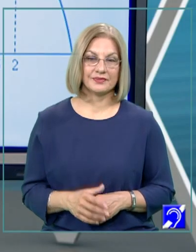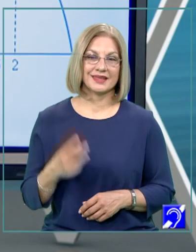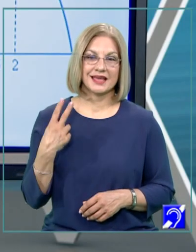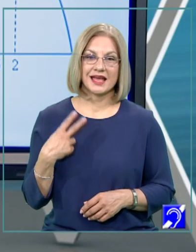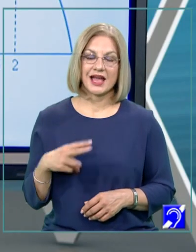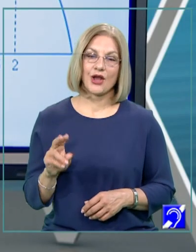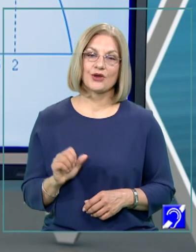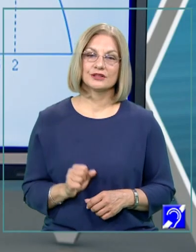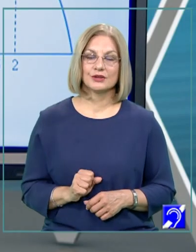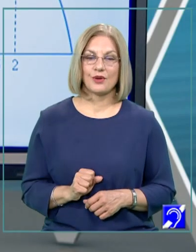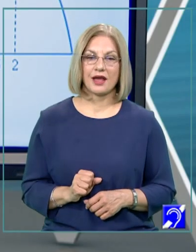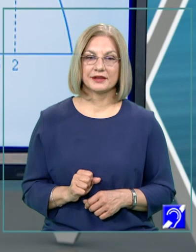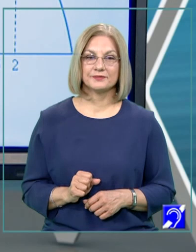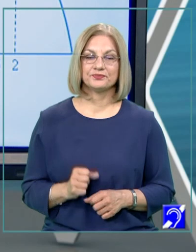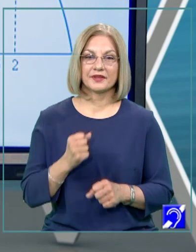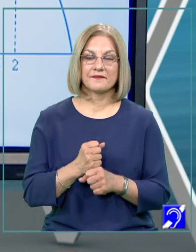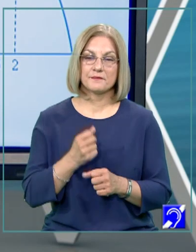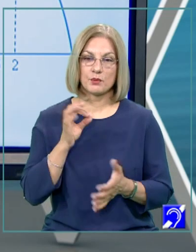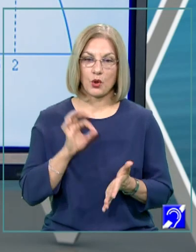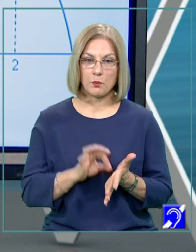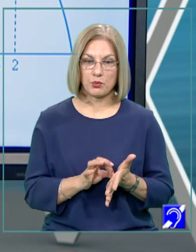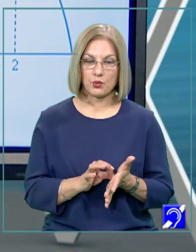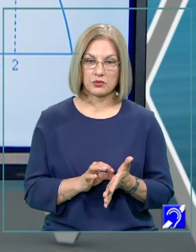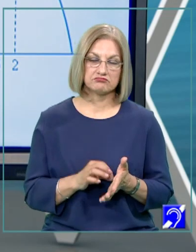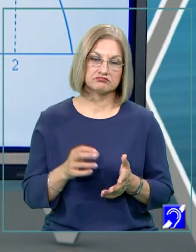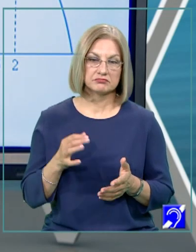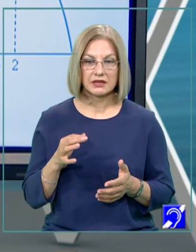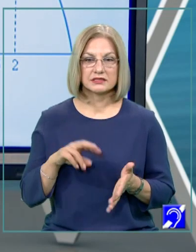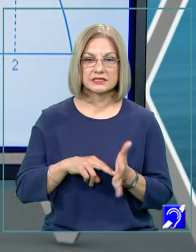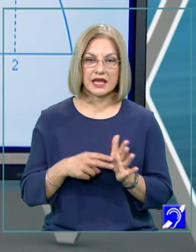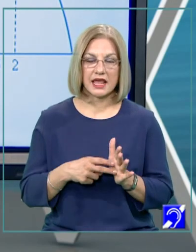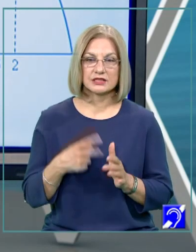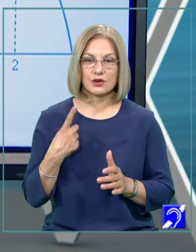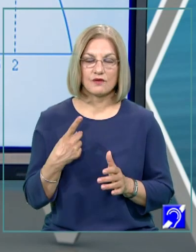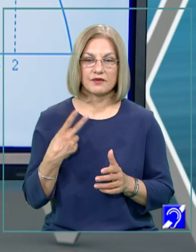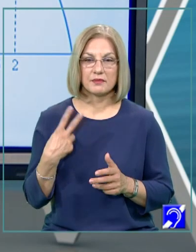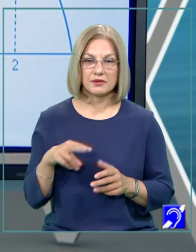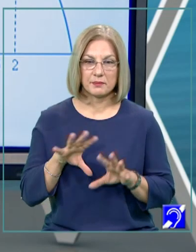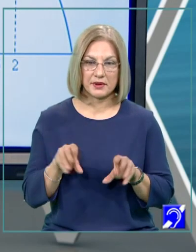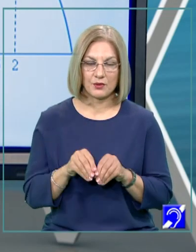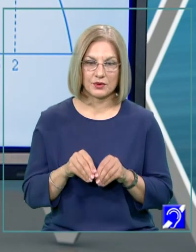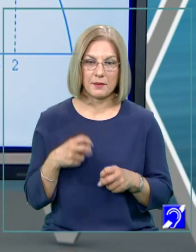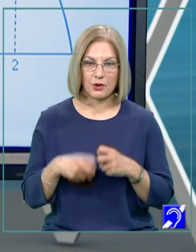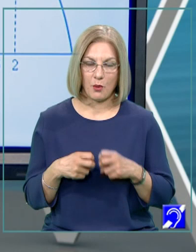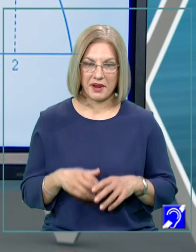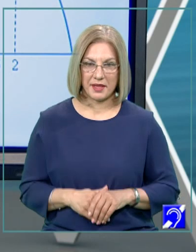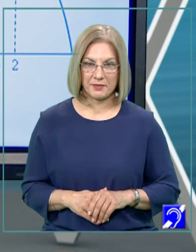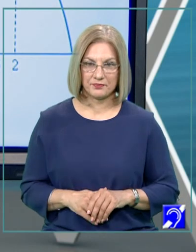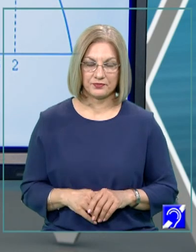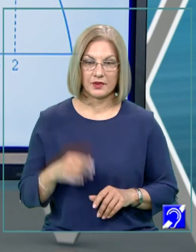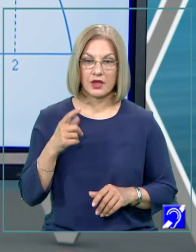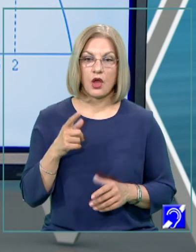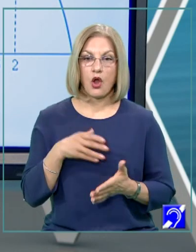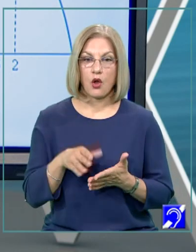continuare dragii mei copii vă propun să rezolvăm împreună următoarea problemă un consumator